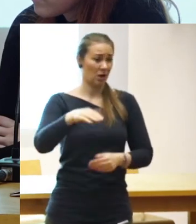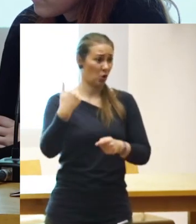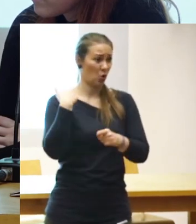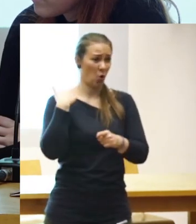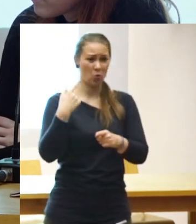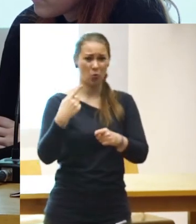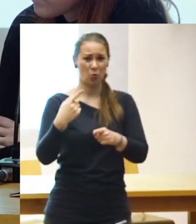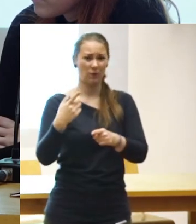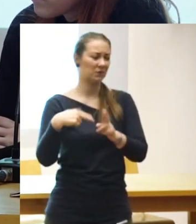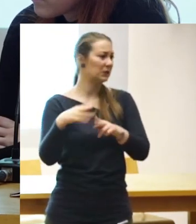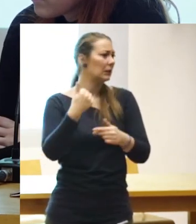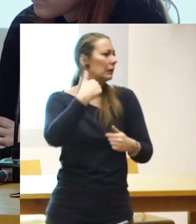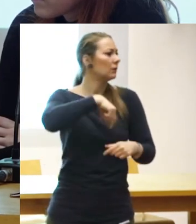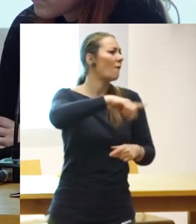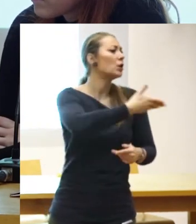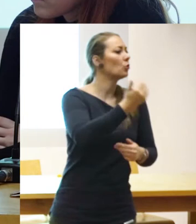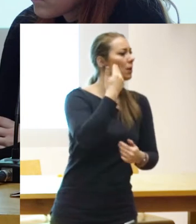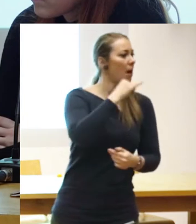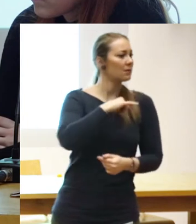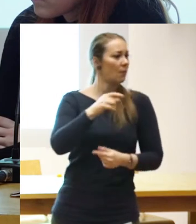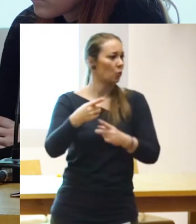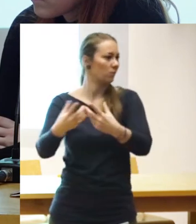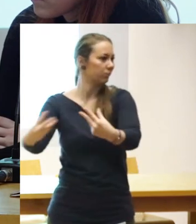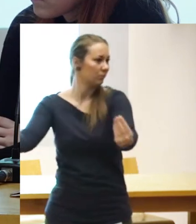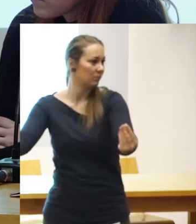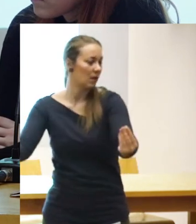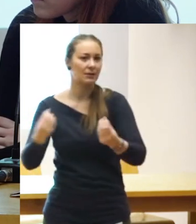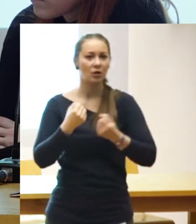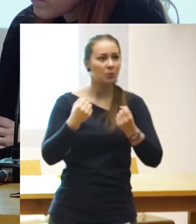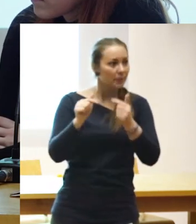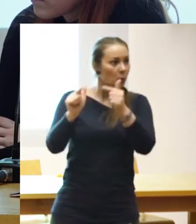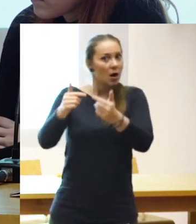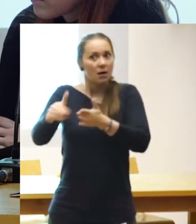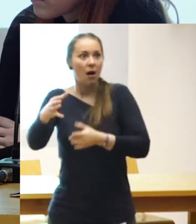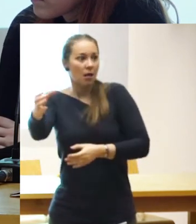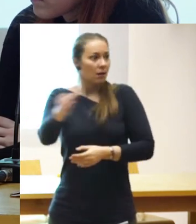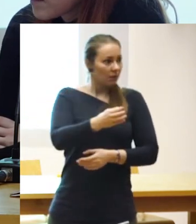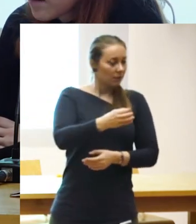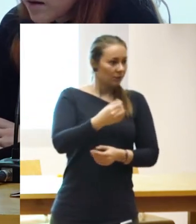vyřazené z toho provozu, tak aby nezapadly.